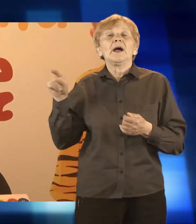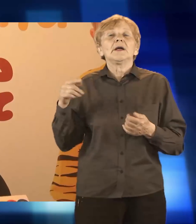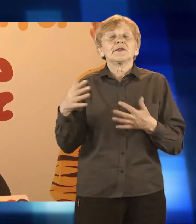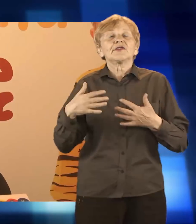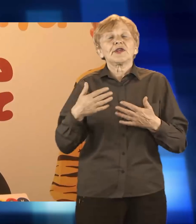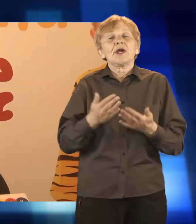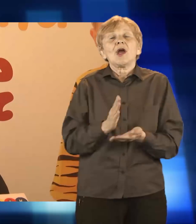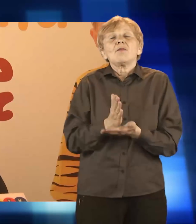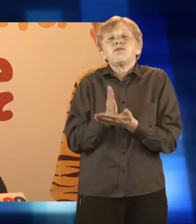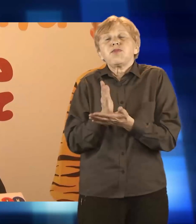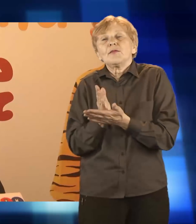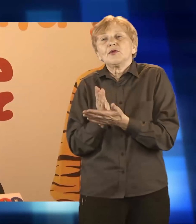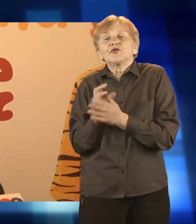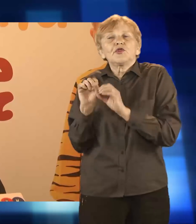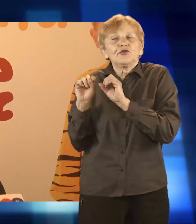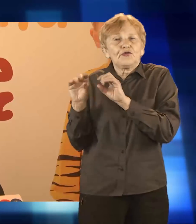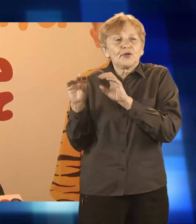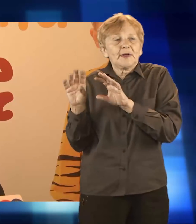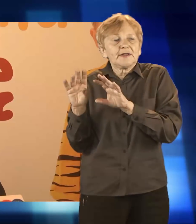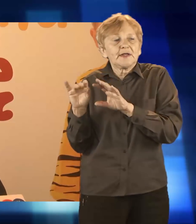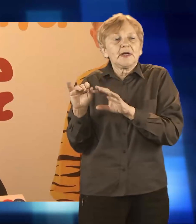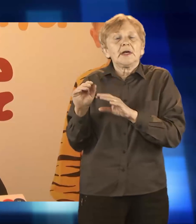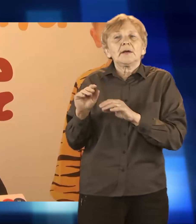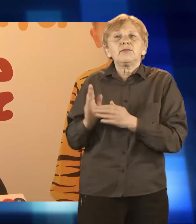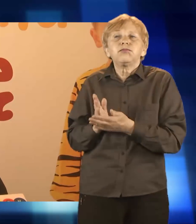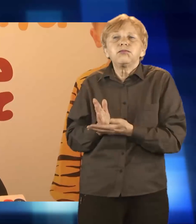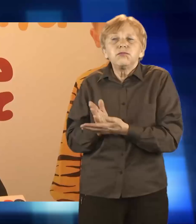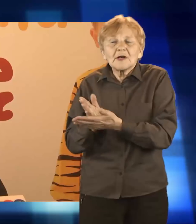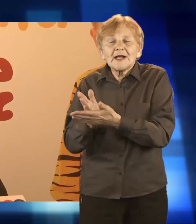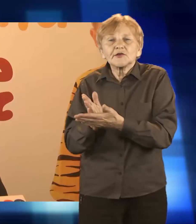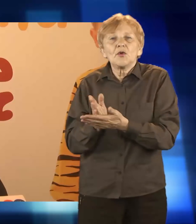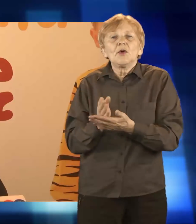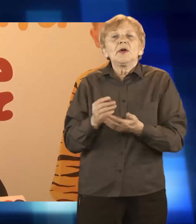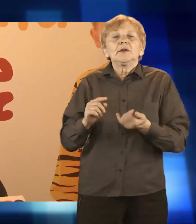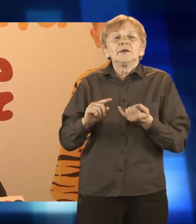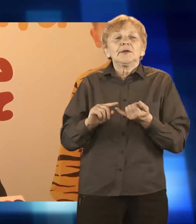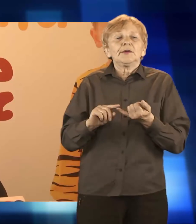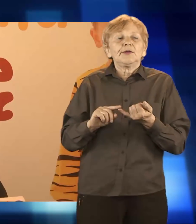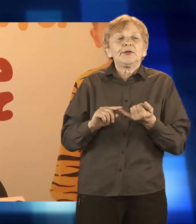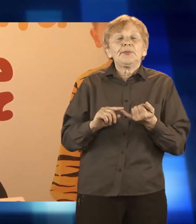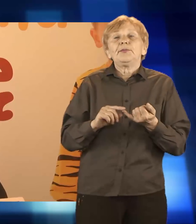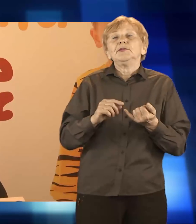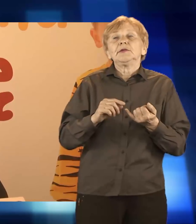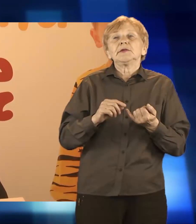jakiejkolwiek informacji. Służymy informacją, służymy radą i jesteśmy otwarci